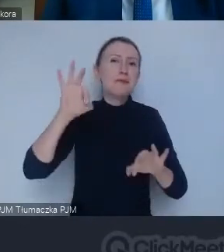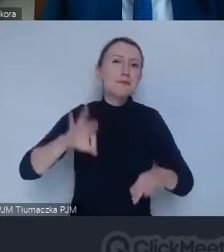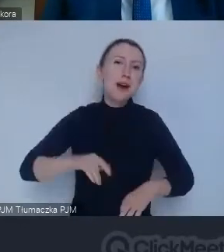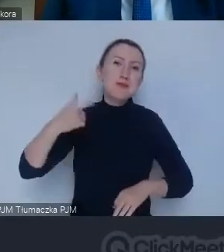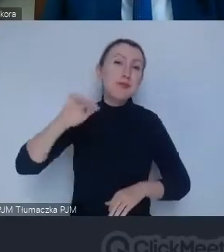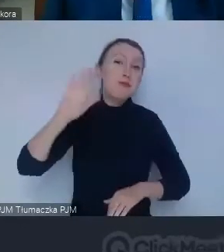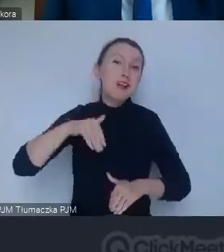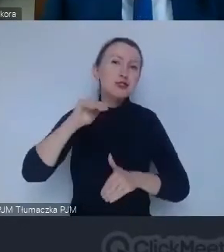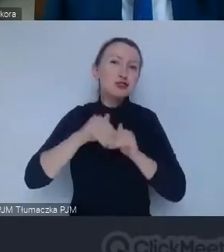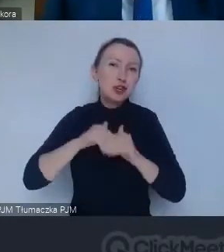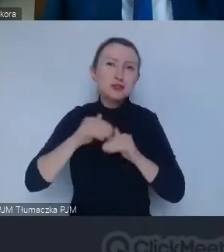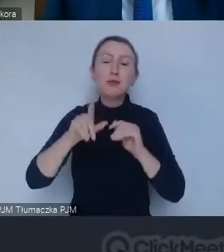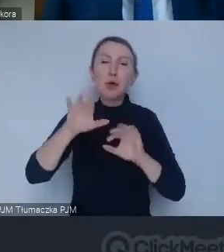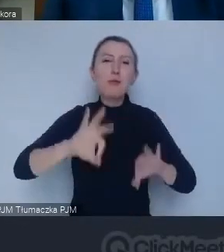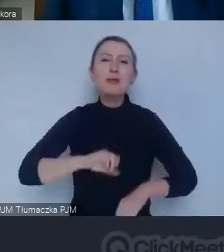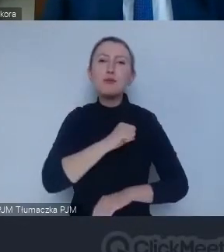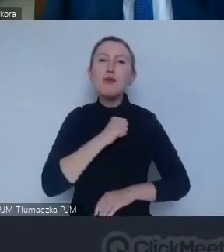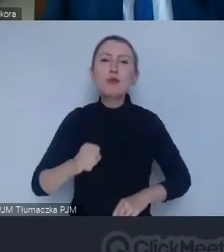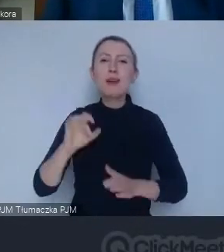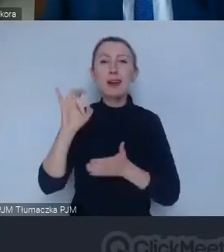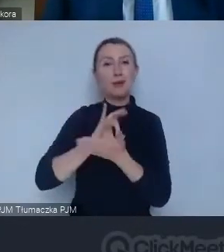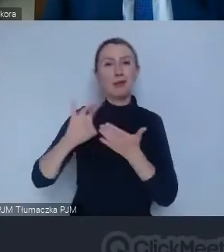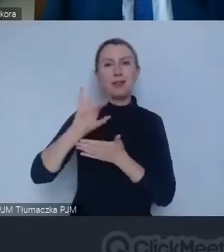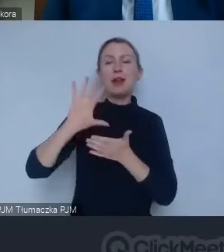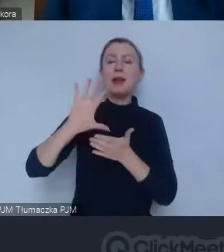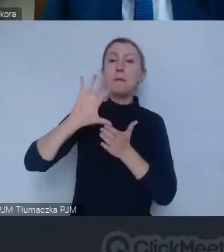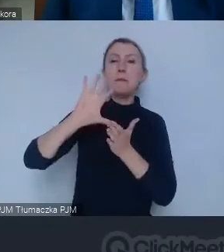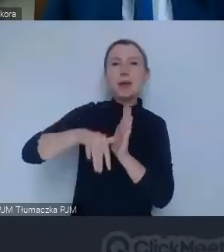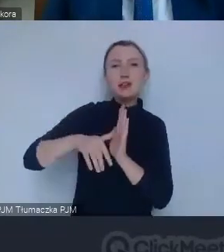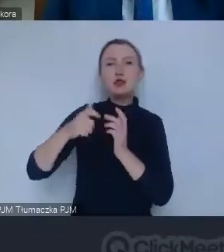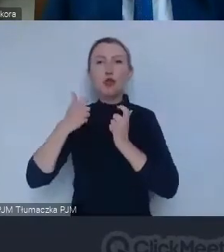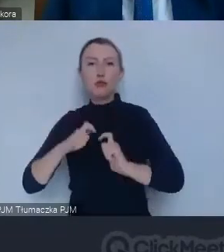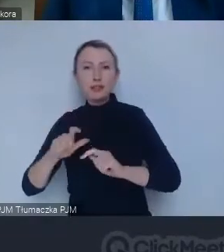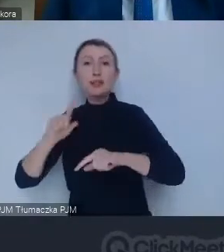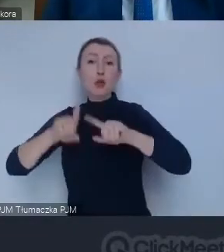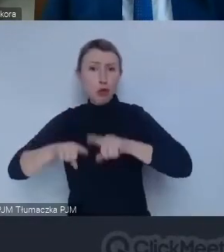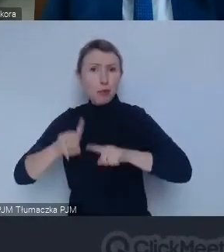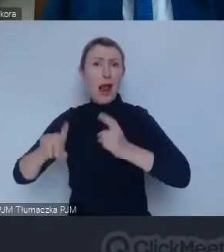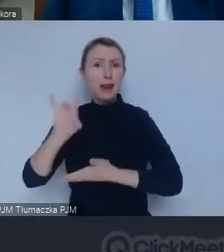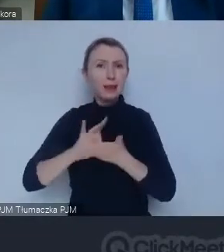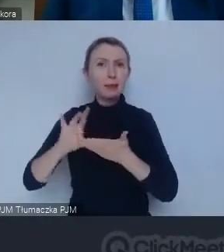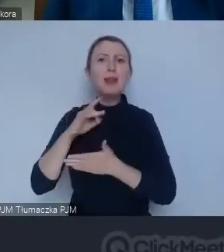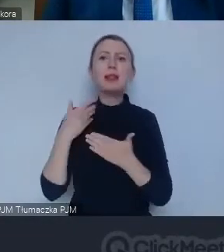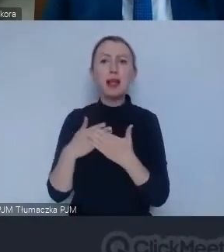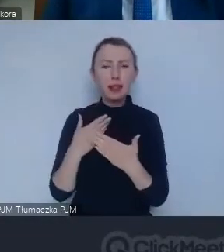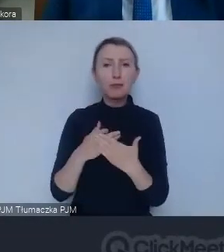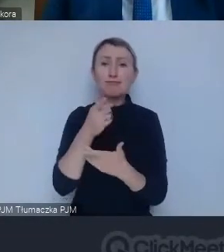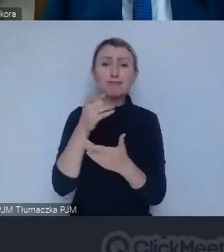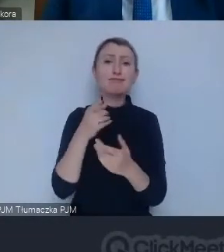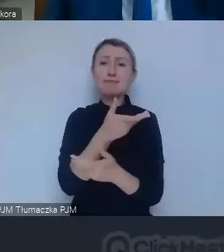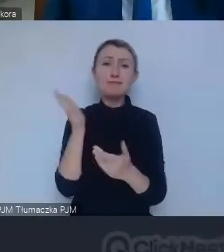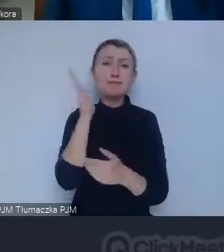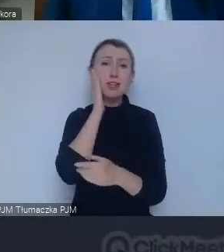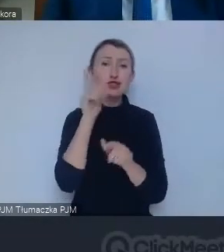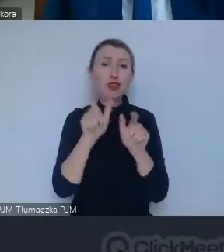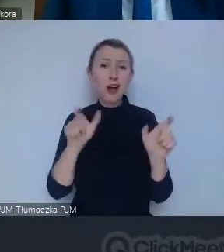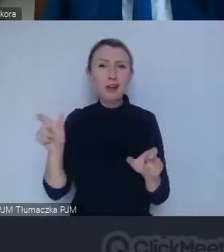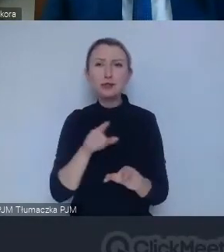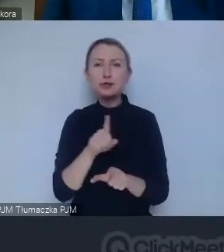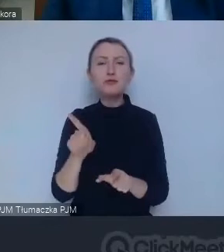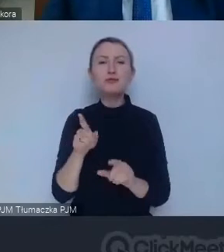burmistrzu, bo pan jest burmistrzem gminy miejsko-wiejskiej, czyli normalnej gminy. Tak. I w związku z tym pańscy mieszkańcy